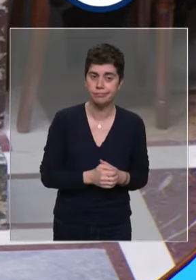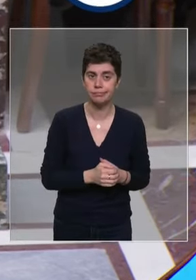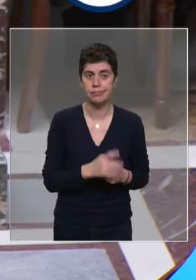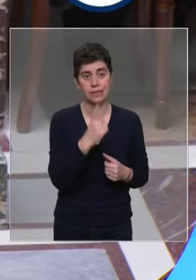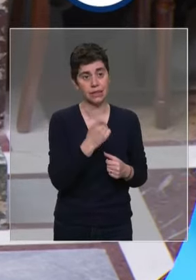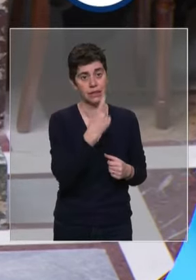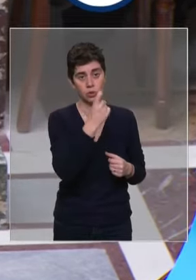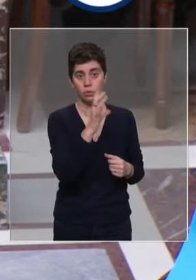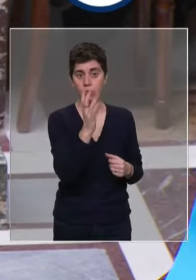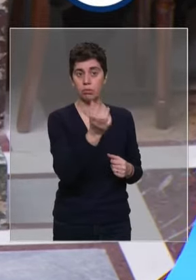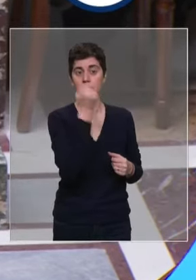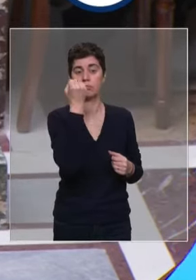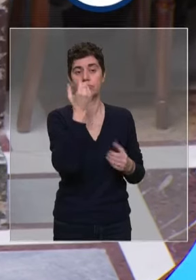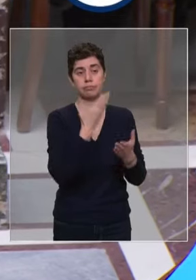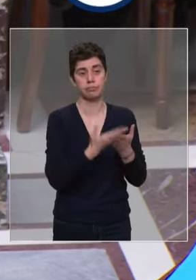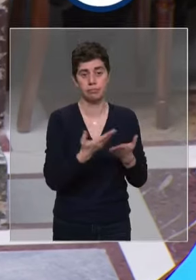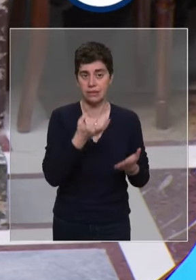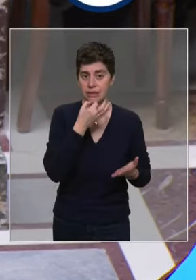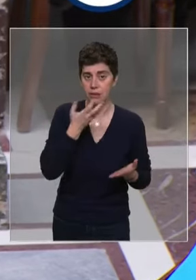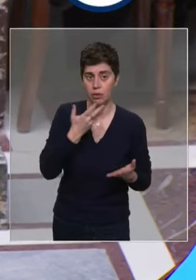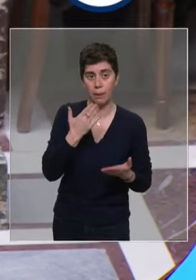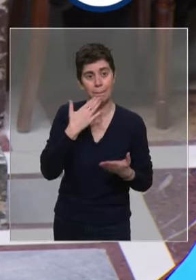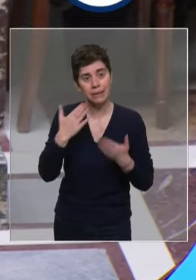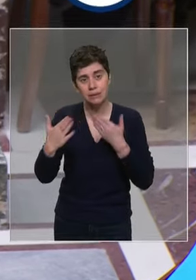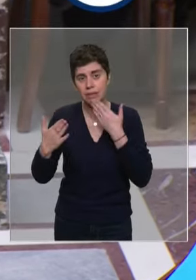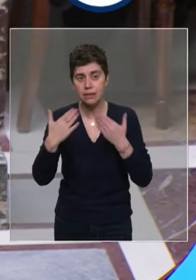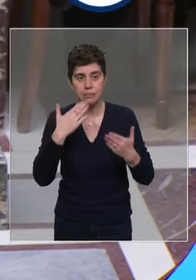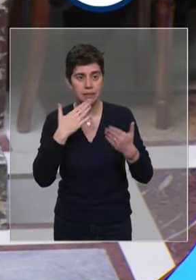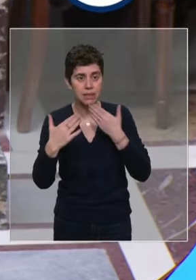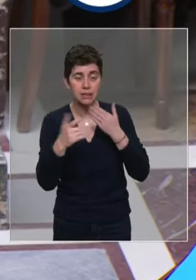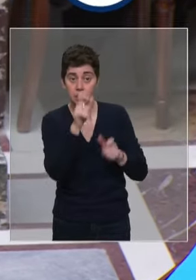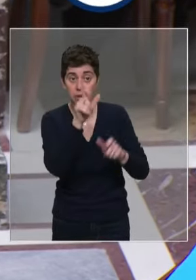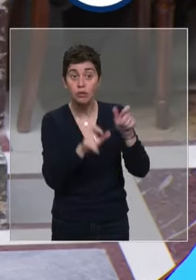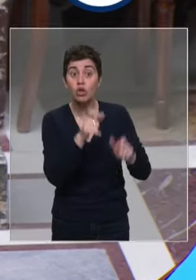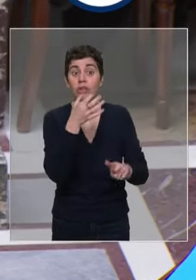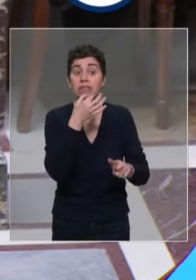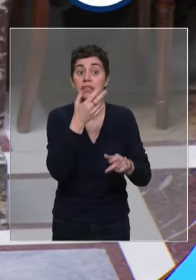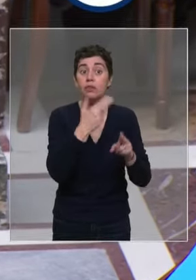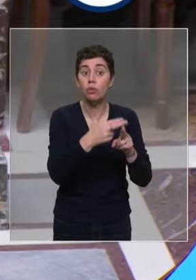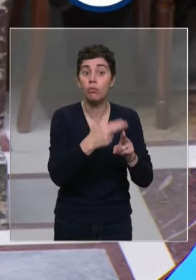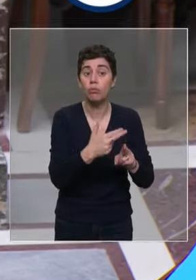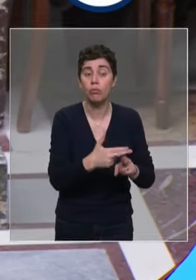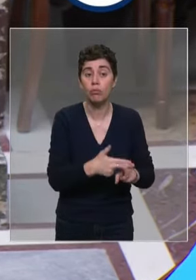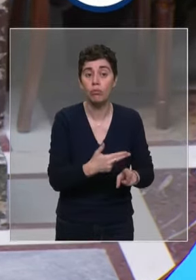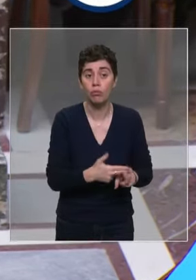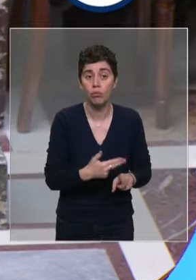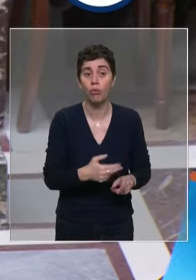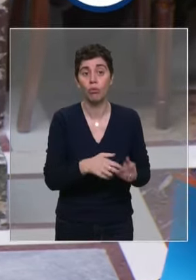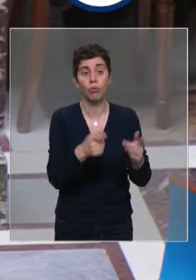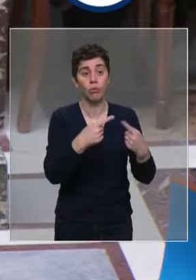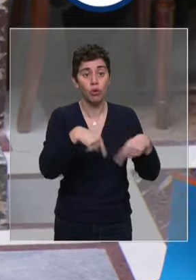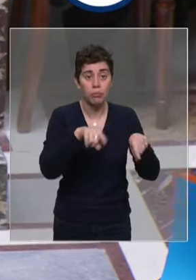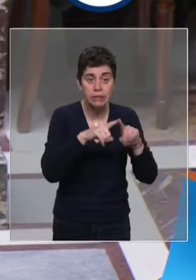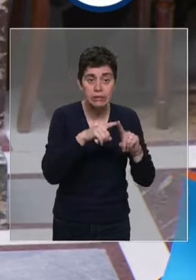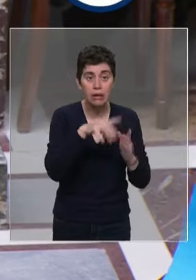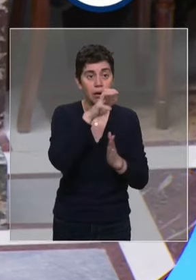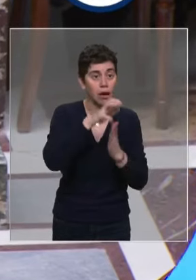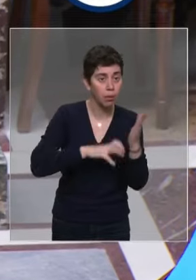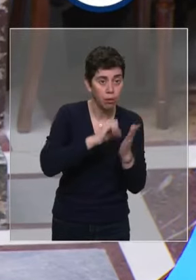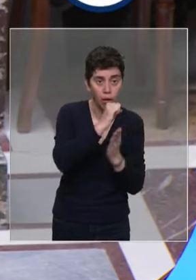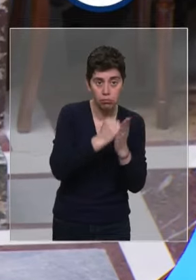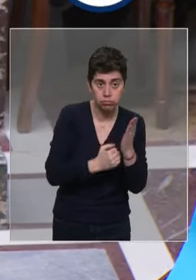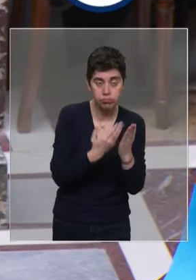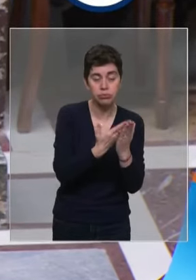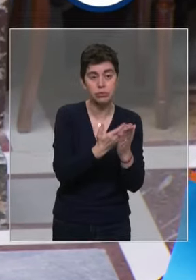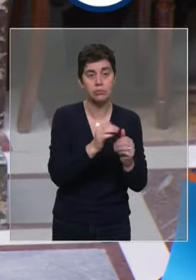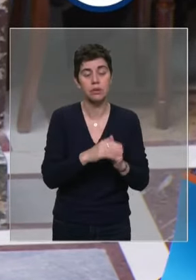moi d'adresser des remerciements à toutes celles et ceux que vous venez de citer. Si, évidemment, je prends